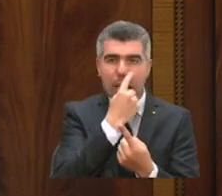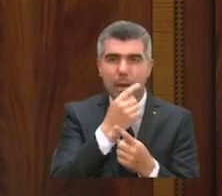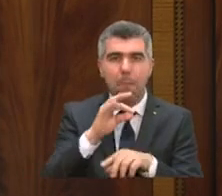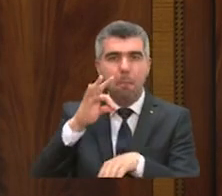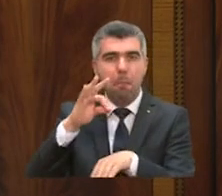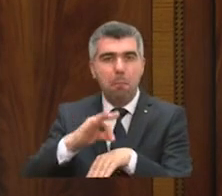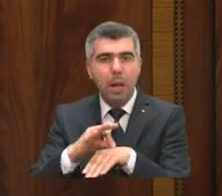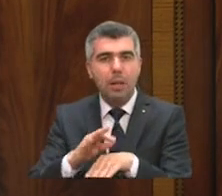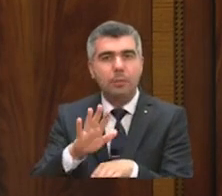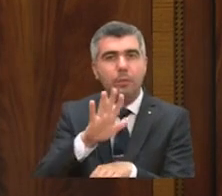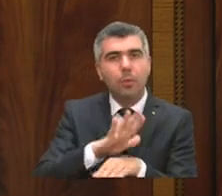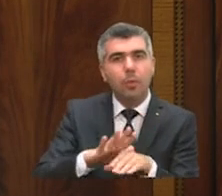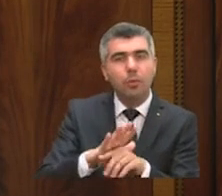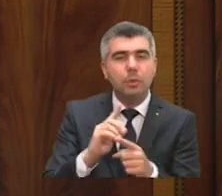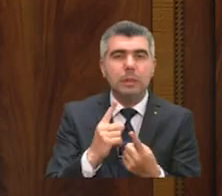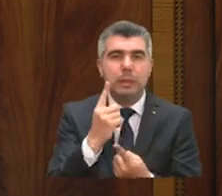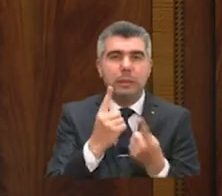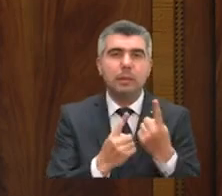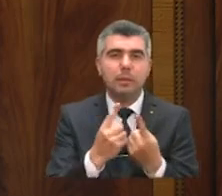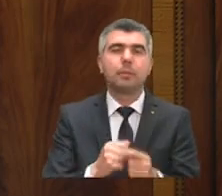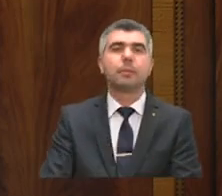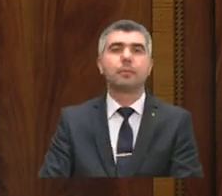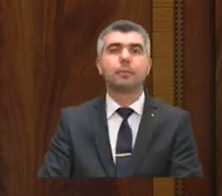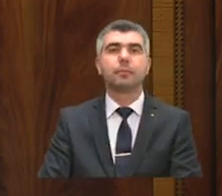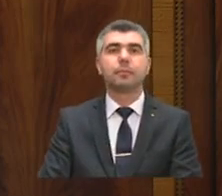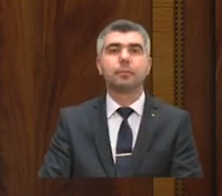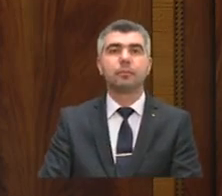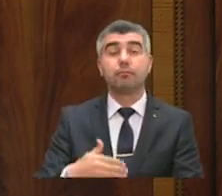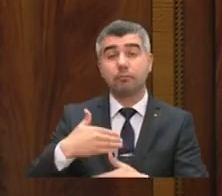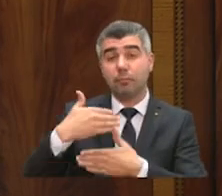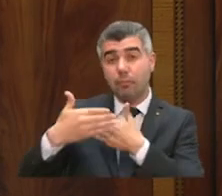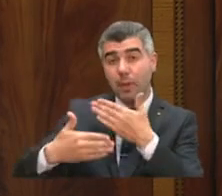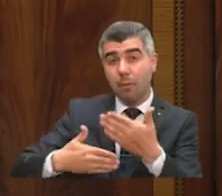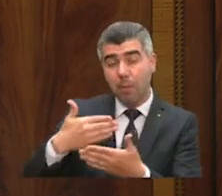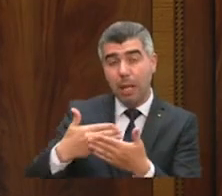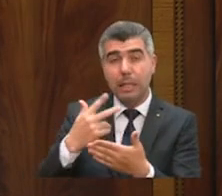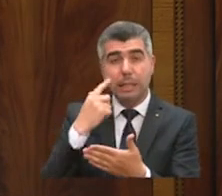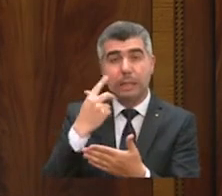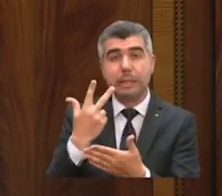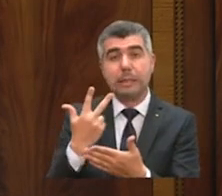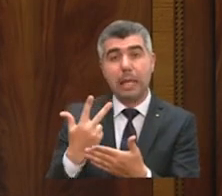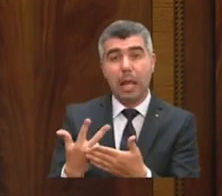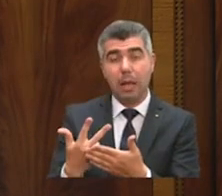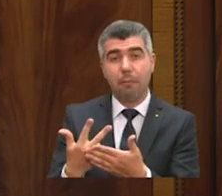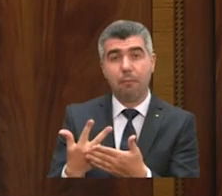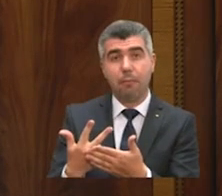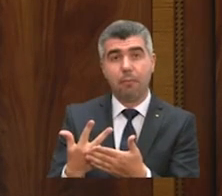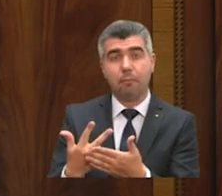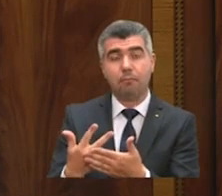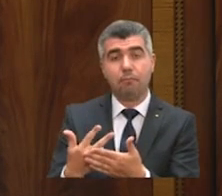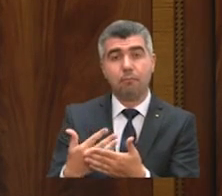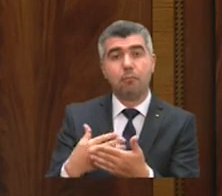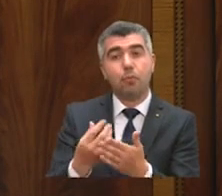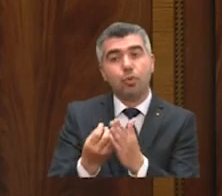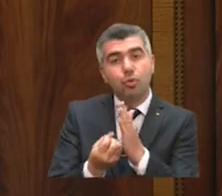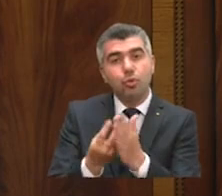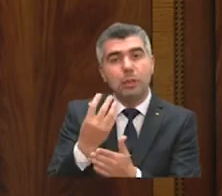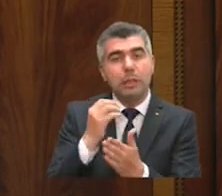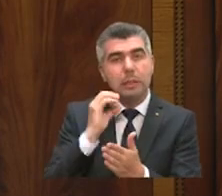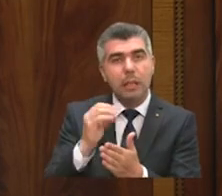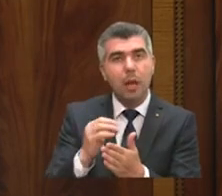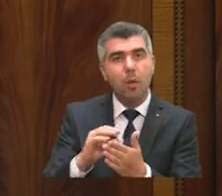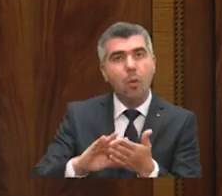الامور اللي كتطور كيقدر يمشي حتى لي كومبليكاسيون. من بعد هاد 3 أيام هذي كيبدا يبانوا الاعراض الجسميه